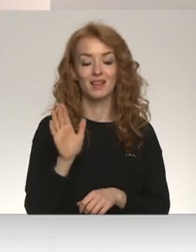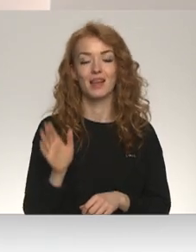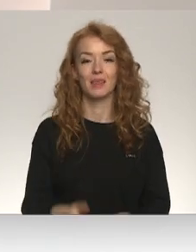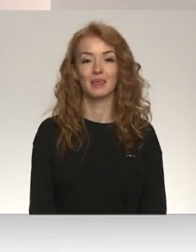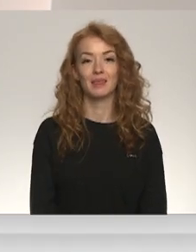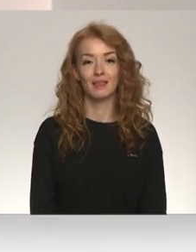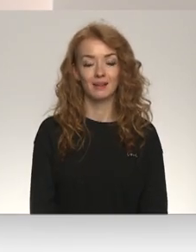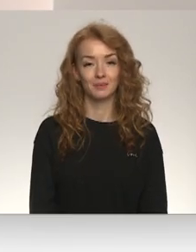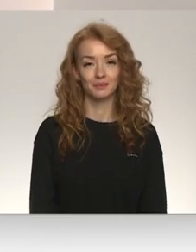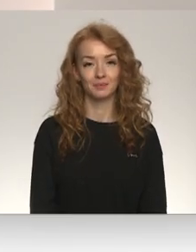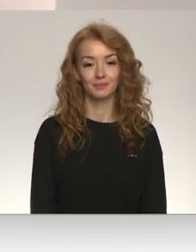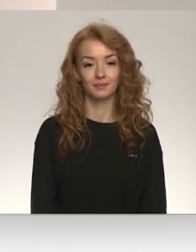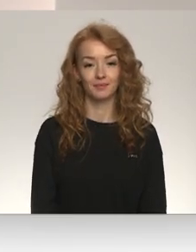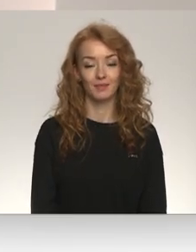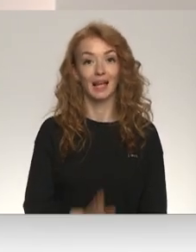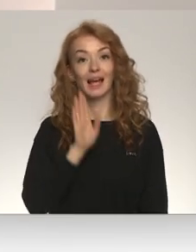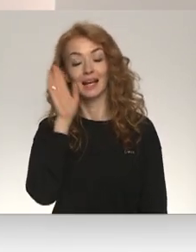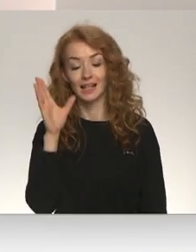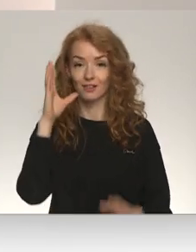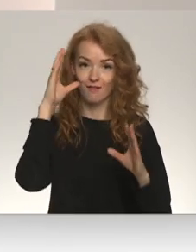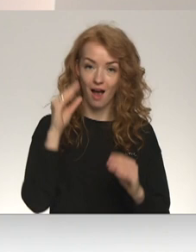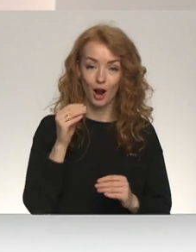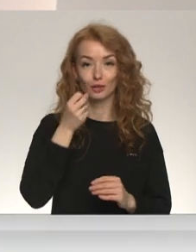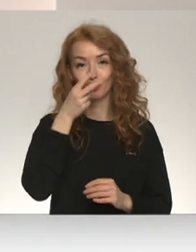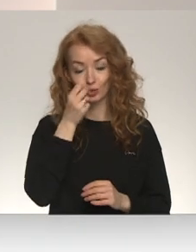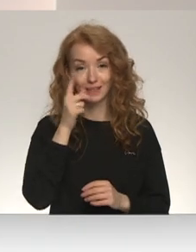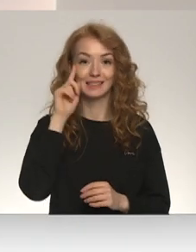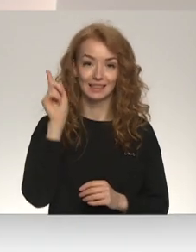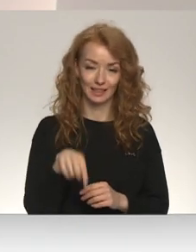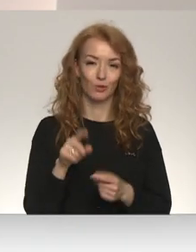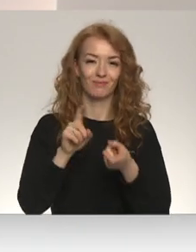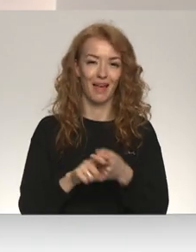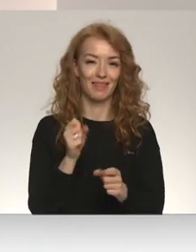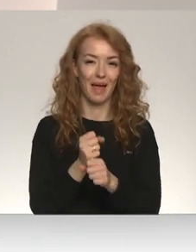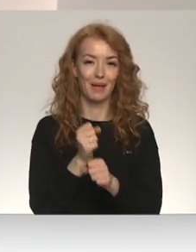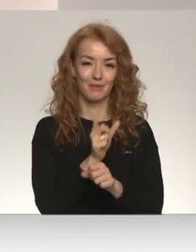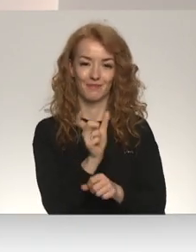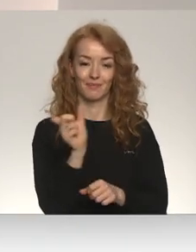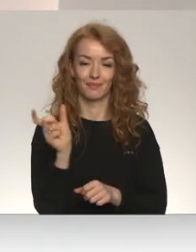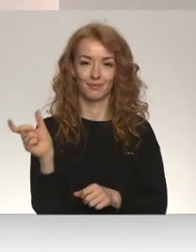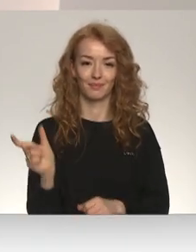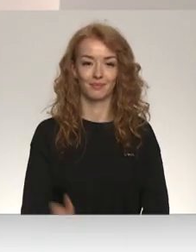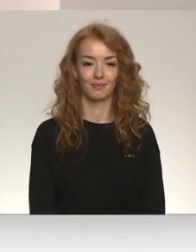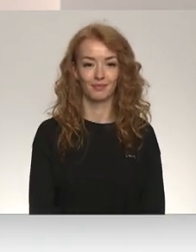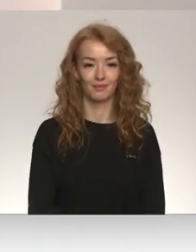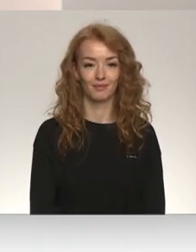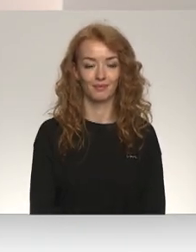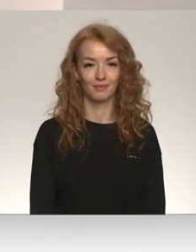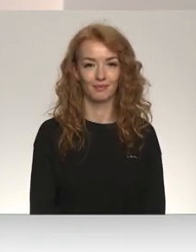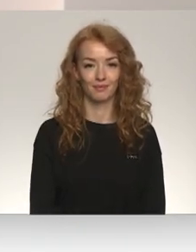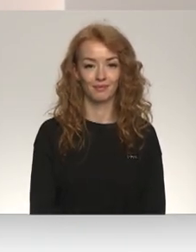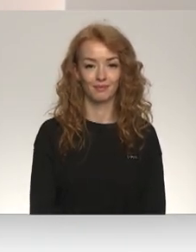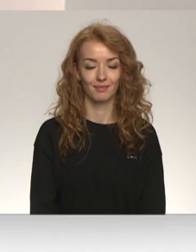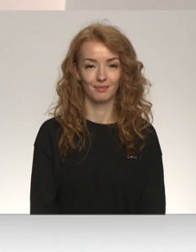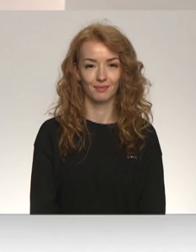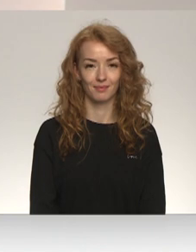Labrīt, labdien, un tad rīts, vakars, pusdienas, to, ko zinu darba jautājumos. Pūdens vakarā ir vieča, no to,